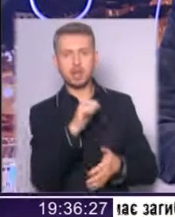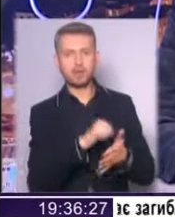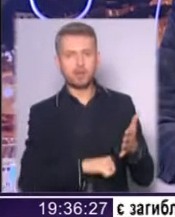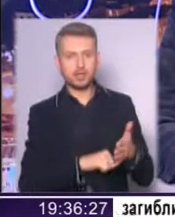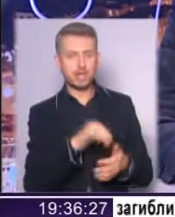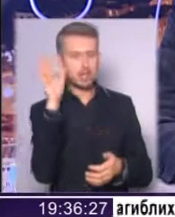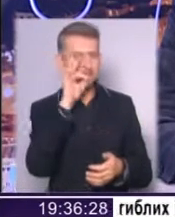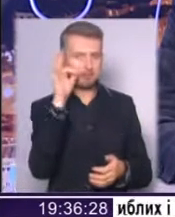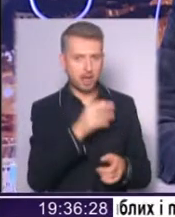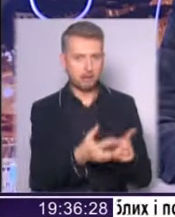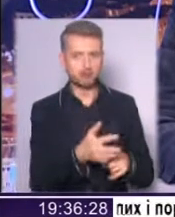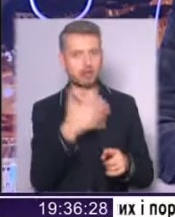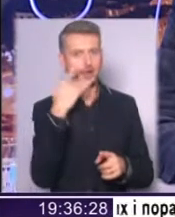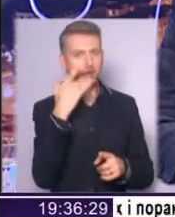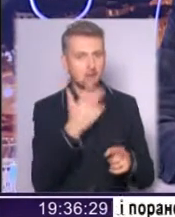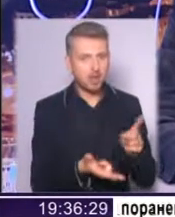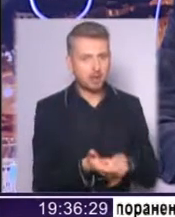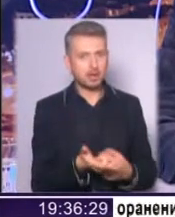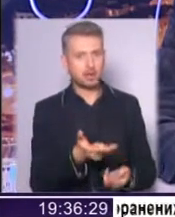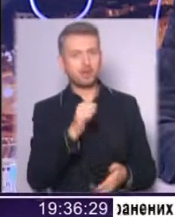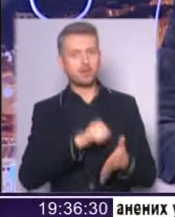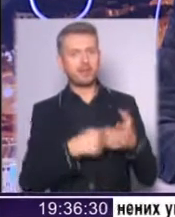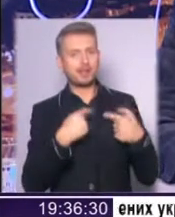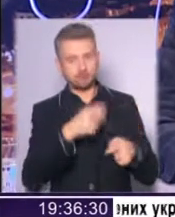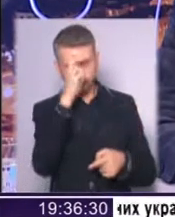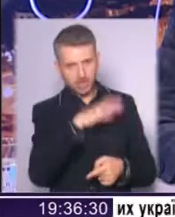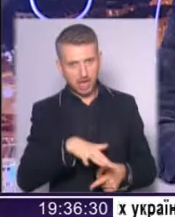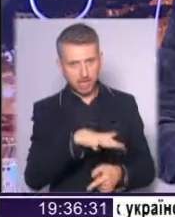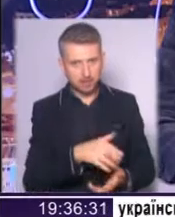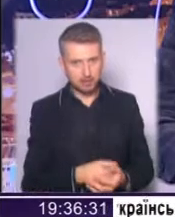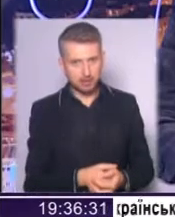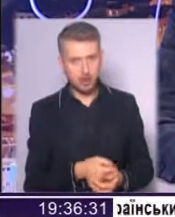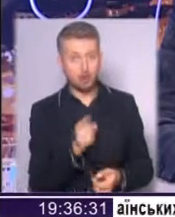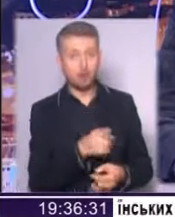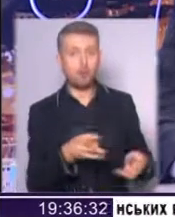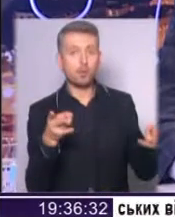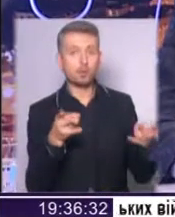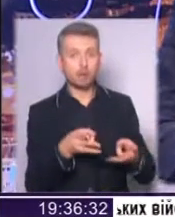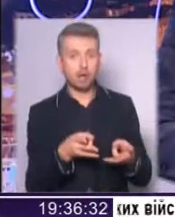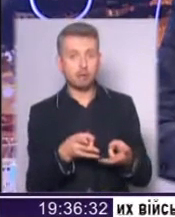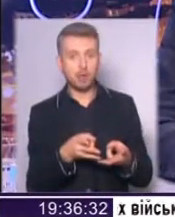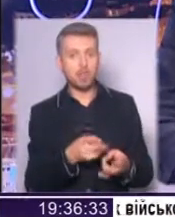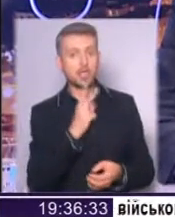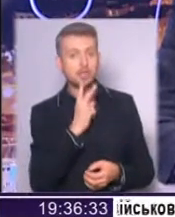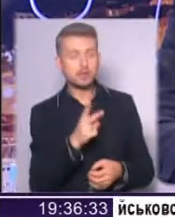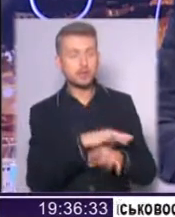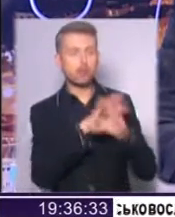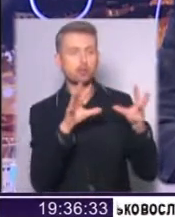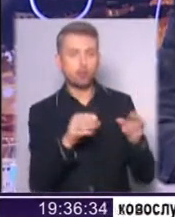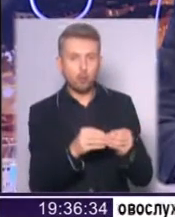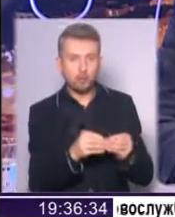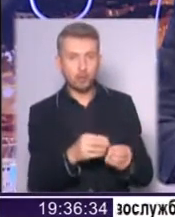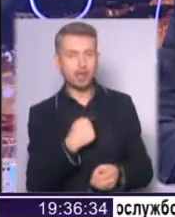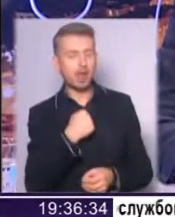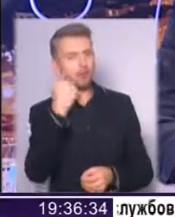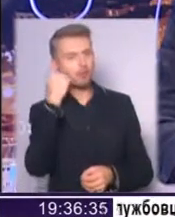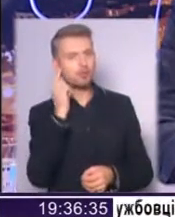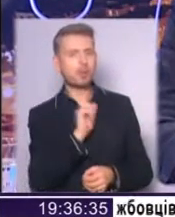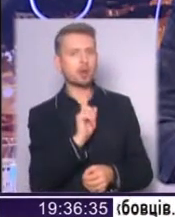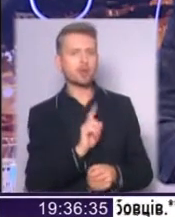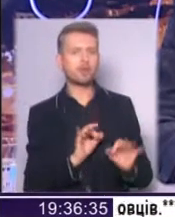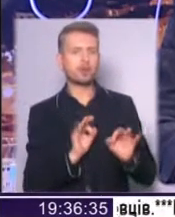але в 2014 році Україна отримала лише 4,6 мільярда доларів. 8,8, але це тільки з МВФ. Але ви не рахуйте,